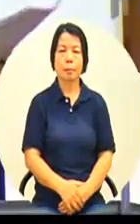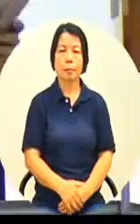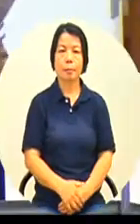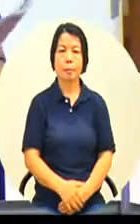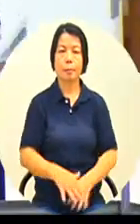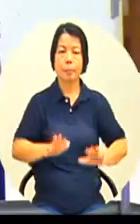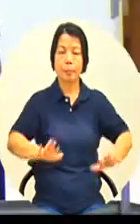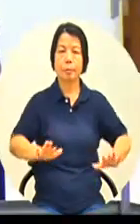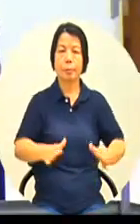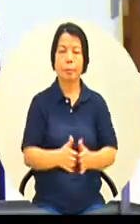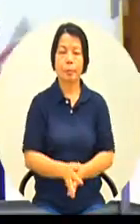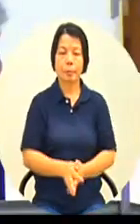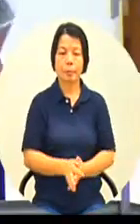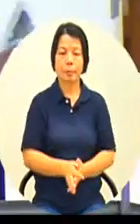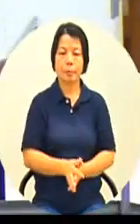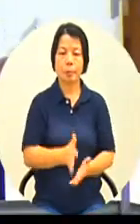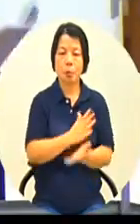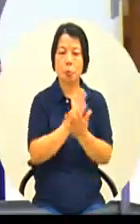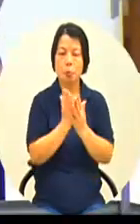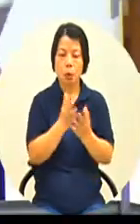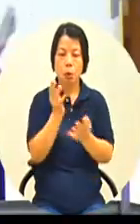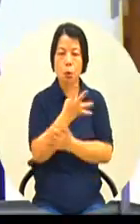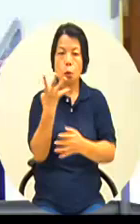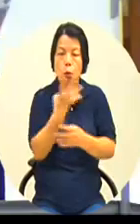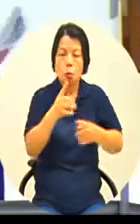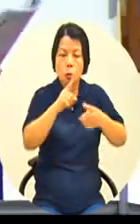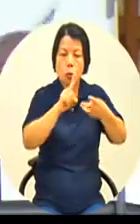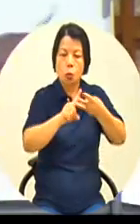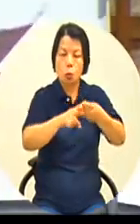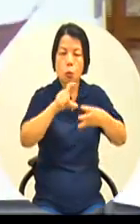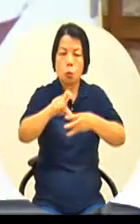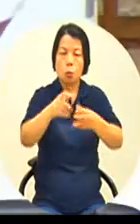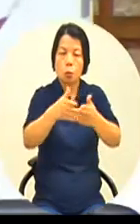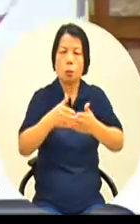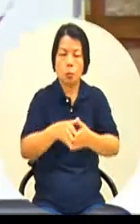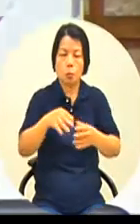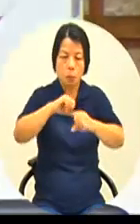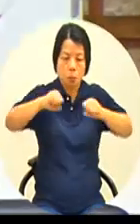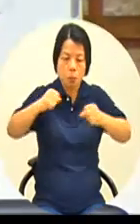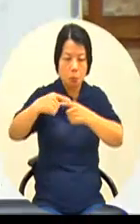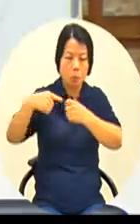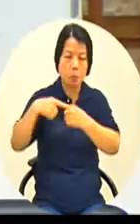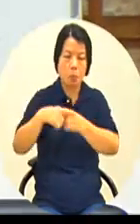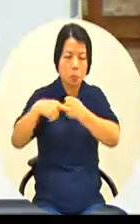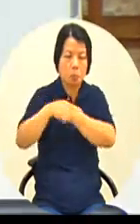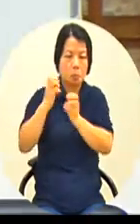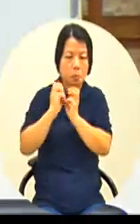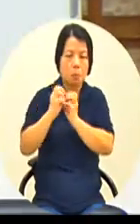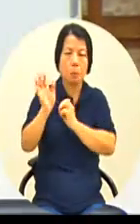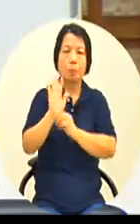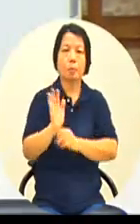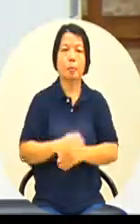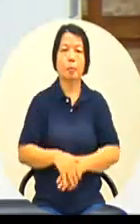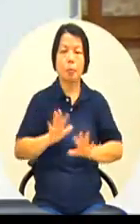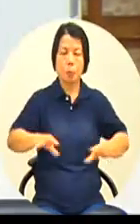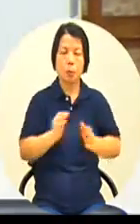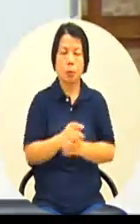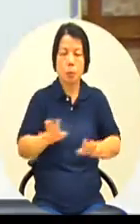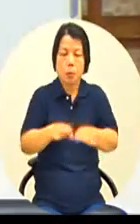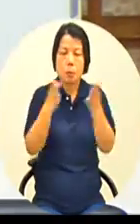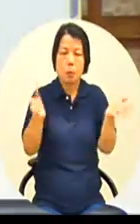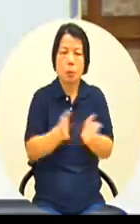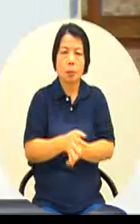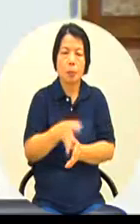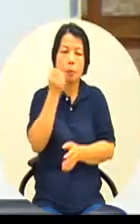无多这四大主轴跟恁探讨哦。我的唯一我讲这个客源，开拓观光客